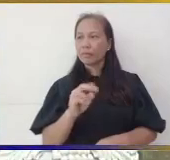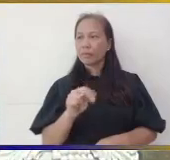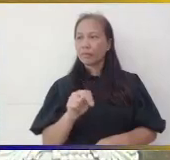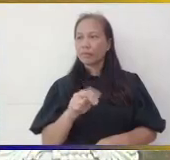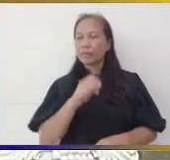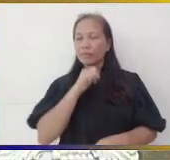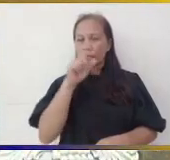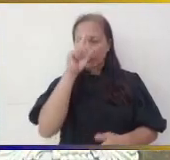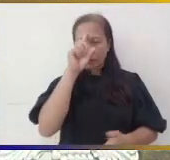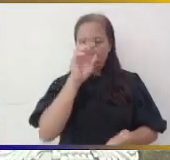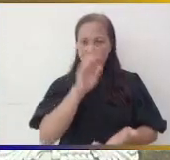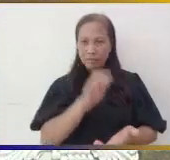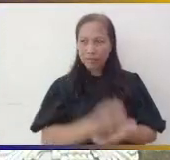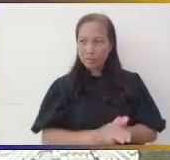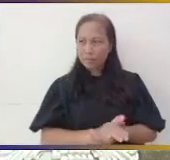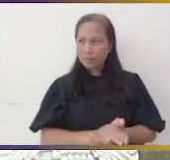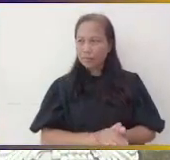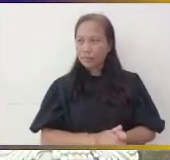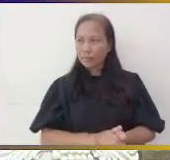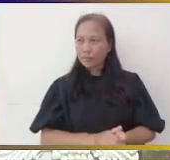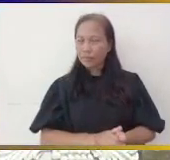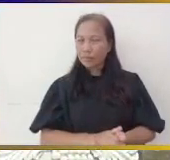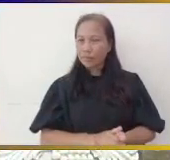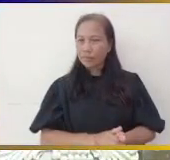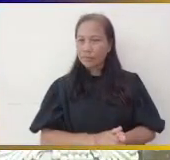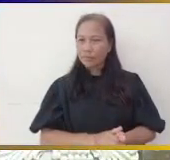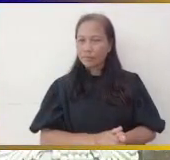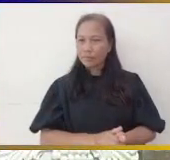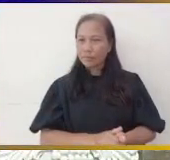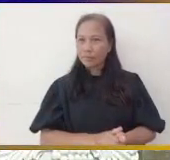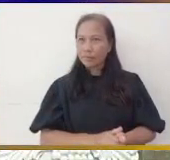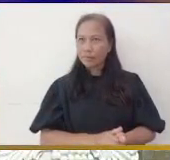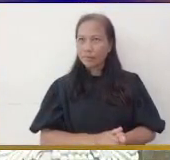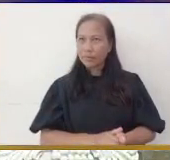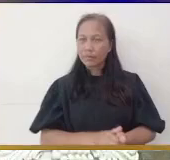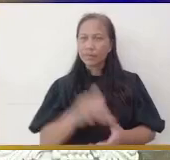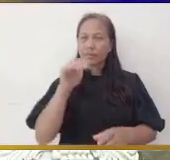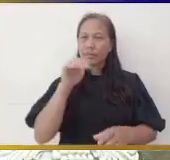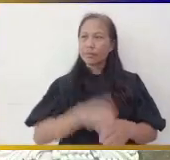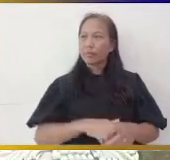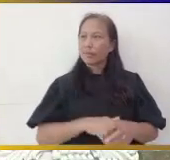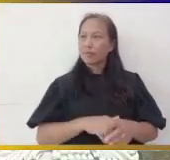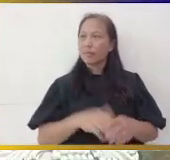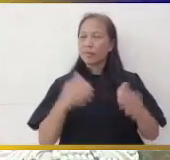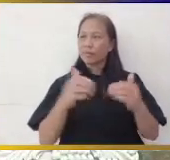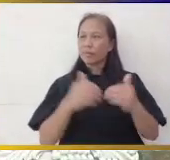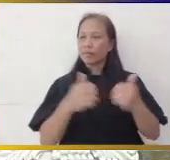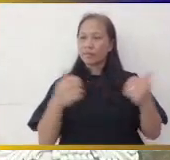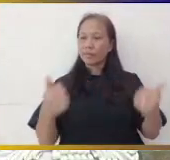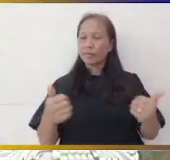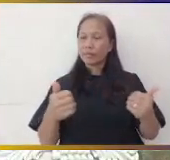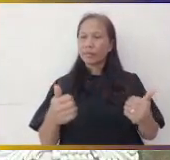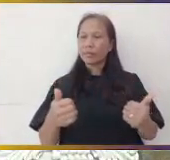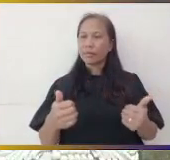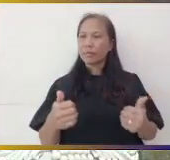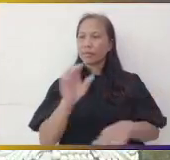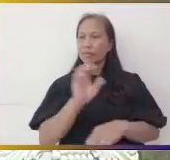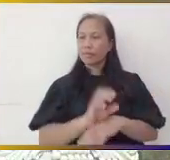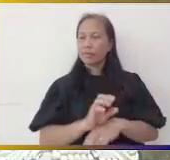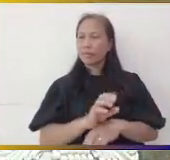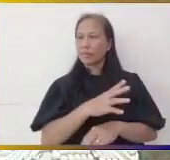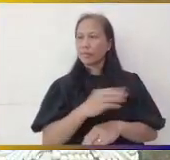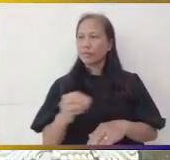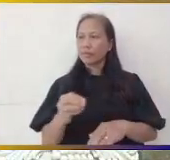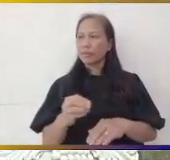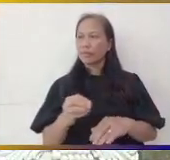naniwala po siya he believed in the separation of the church and state now dahil po sa ganito kaya po siya nagkaroon